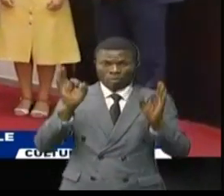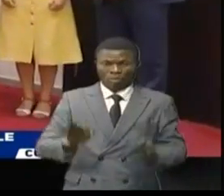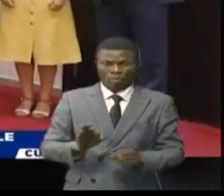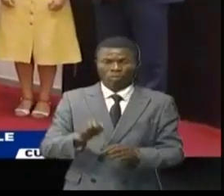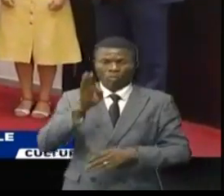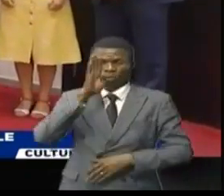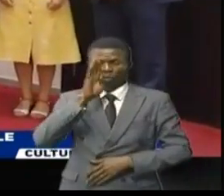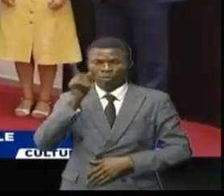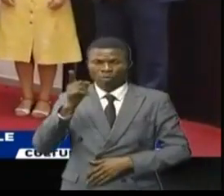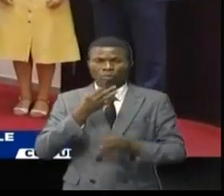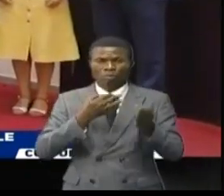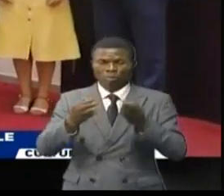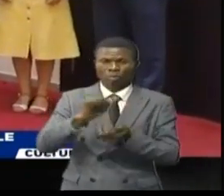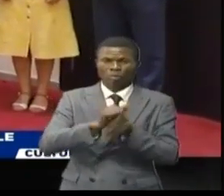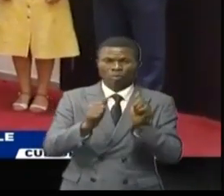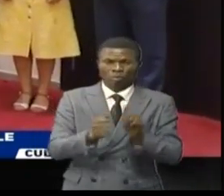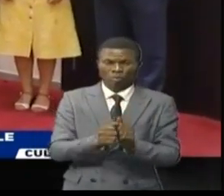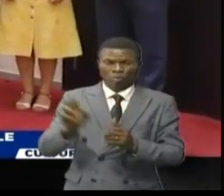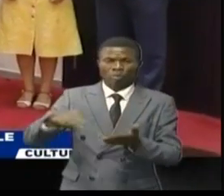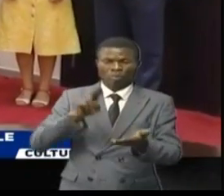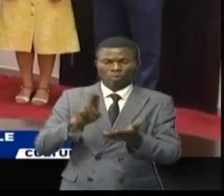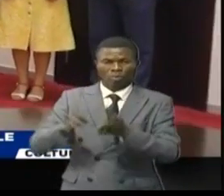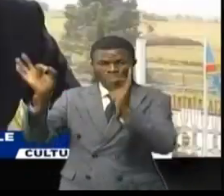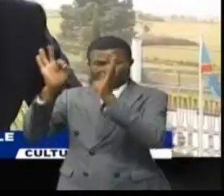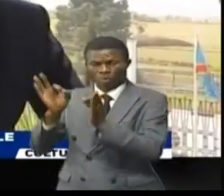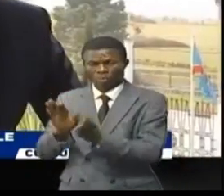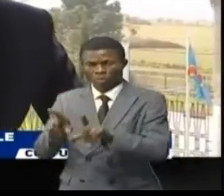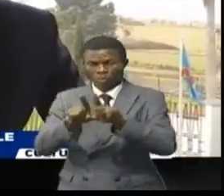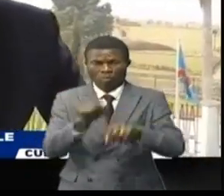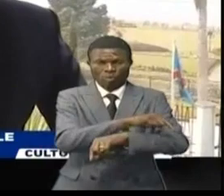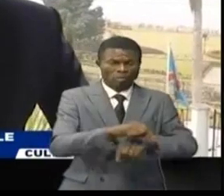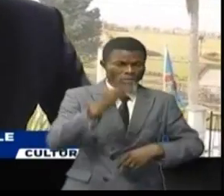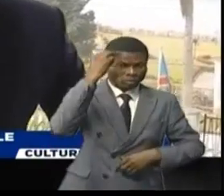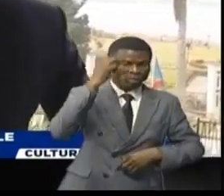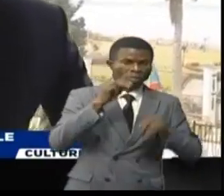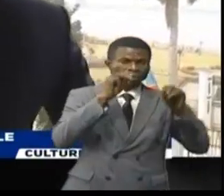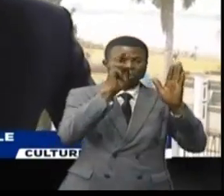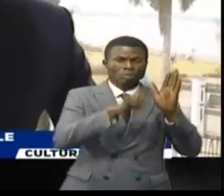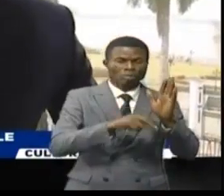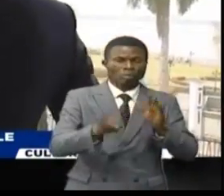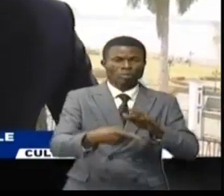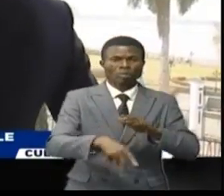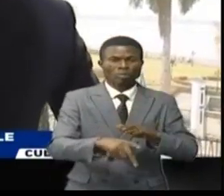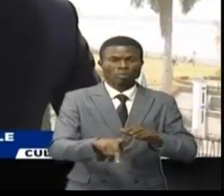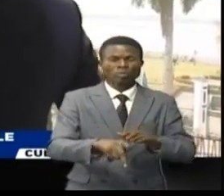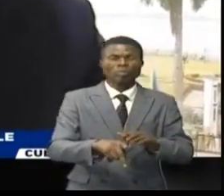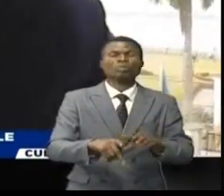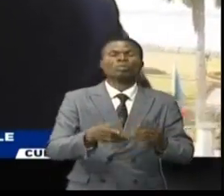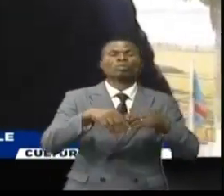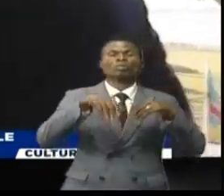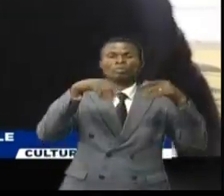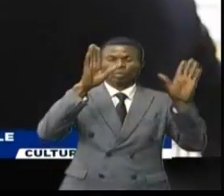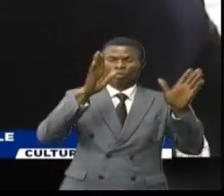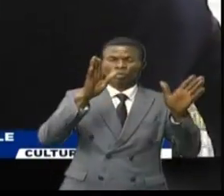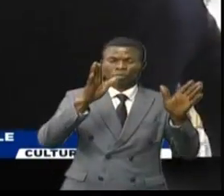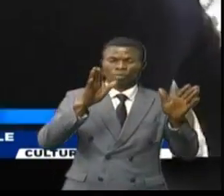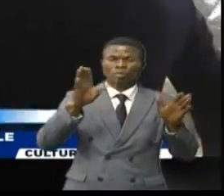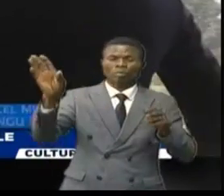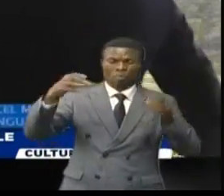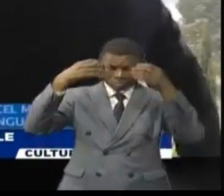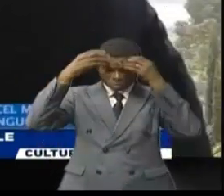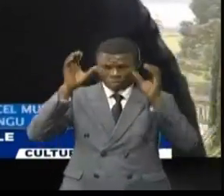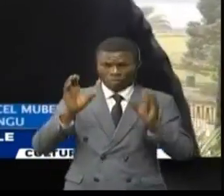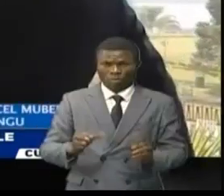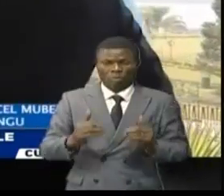revenu sur la signature entre sa fédération et le ministère de l'enseignement primaire, secondaire et technique d'une convention en vue